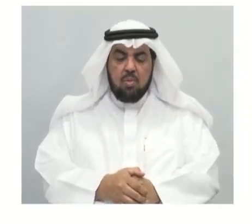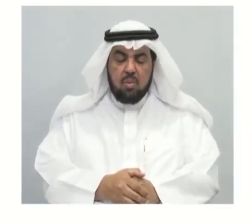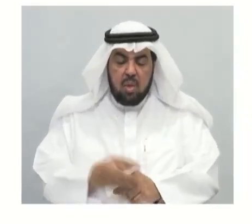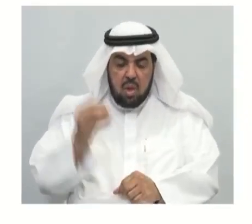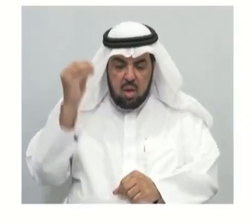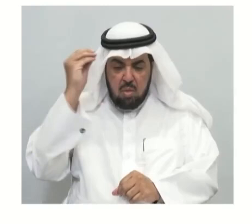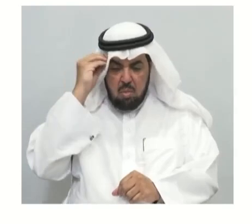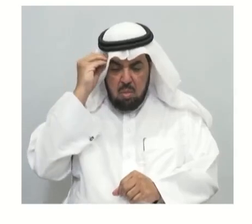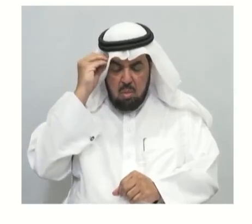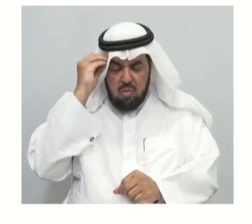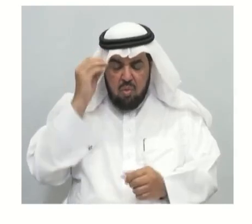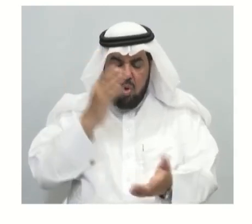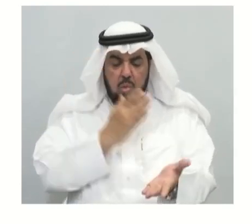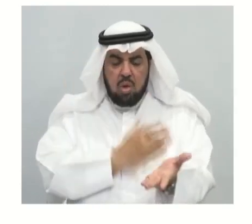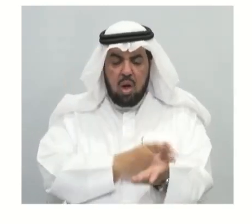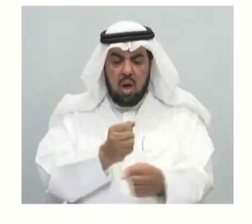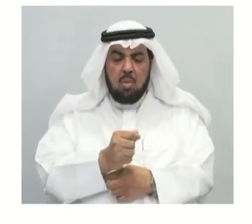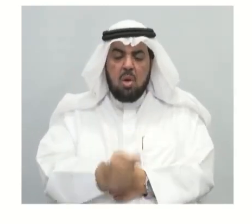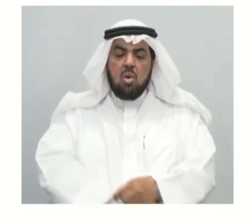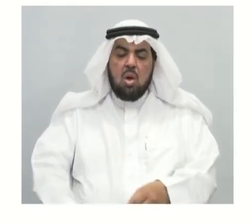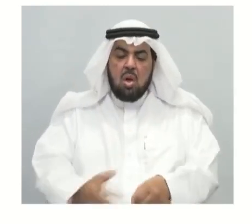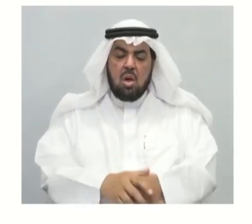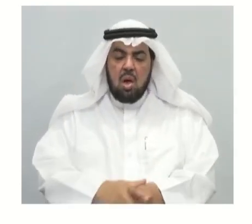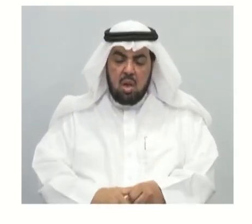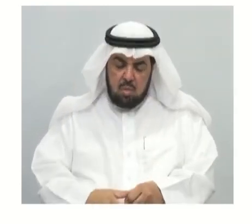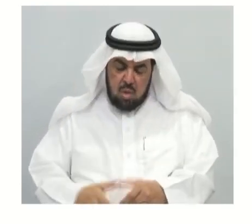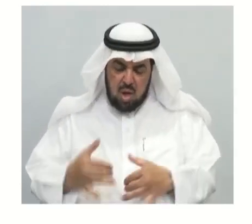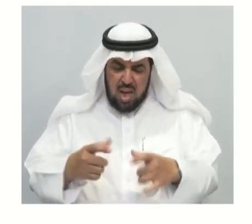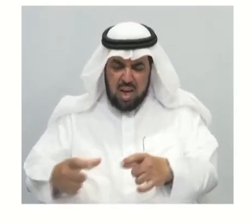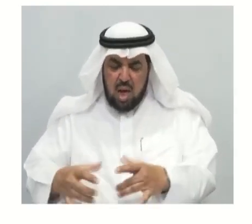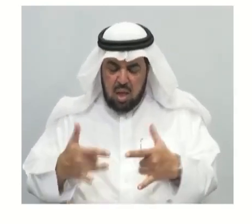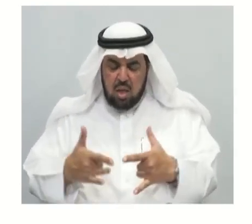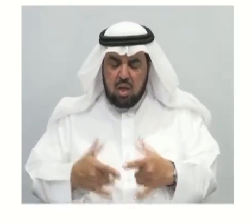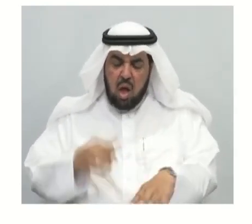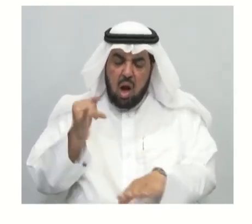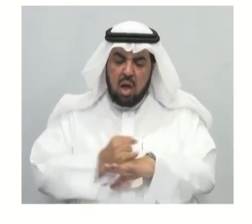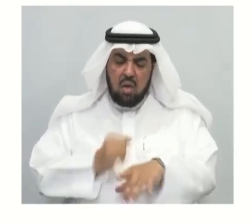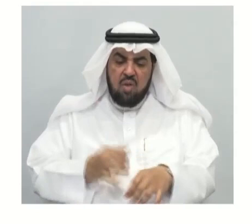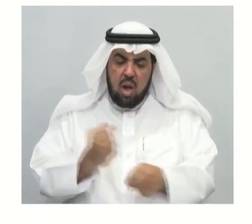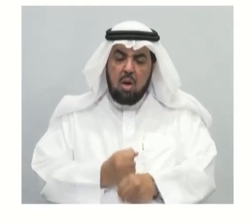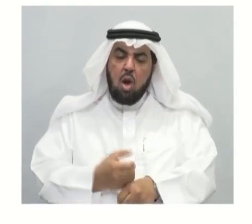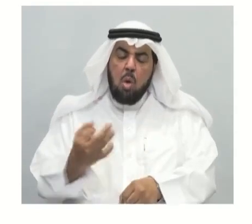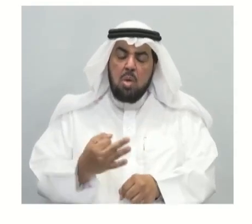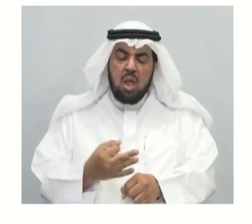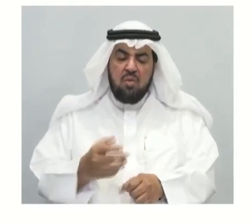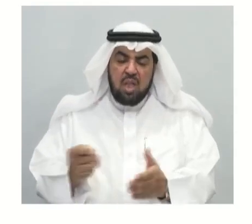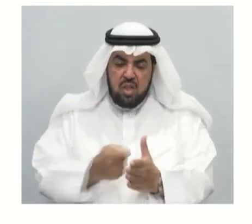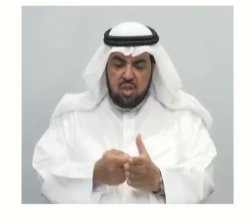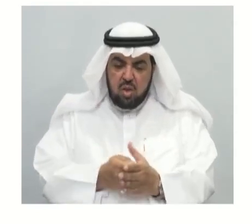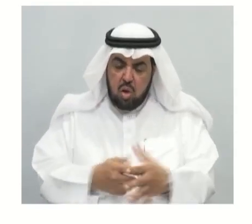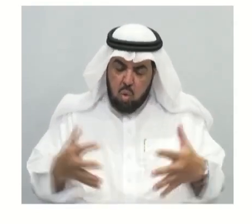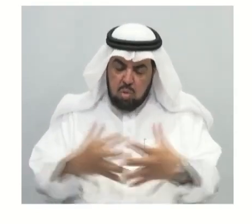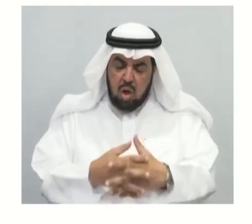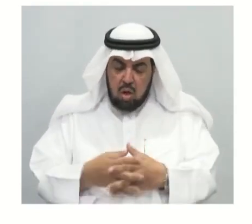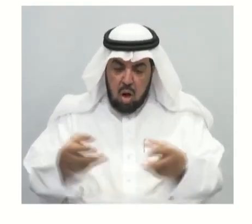الاعمى مفهوم تقارير الاعمال تعد تقارير الاعمال اداه اتصال رئيسه في الاعمال نظرا لاهميتها في تسجيل